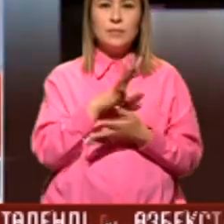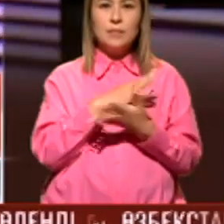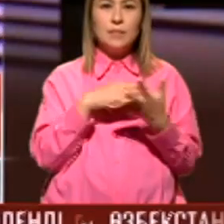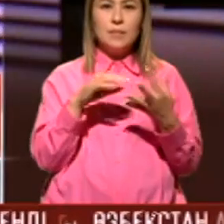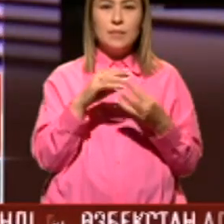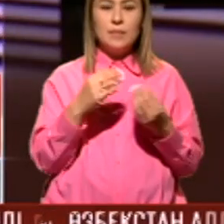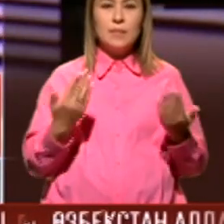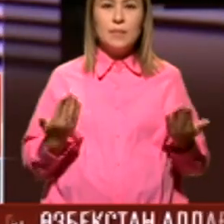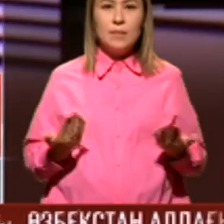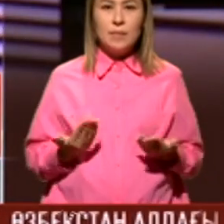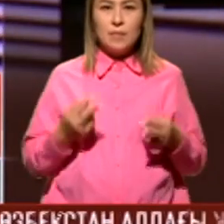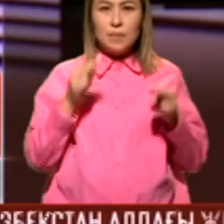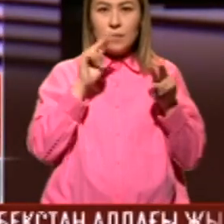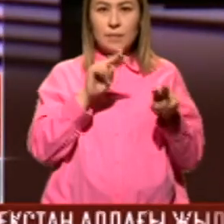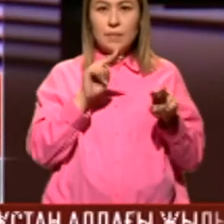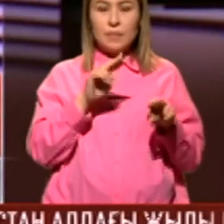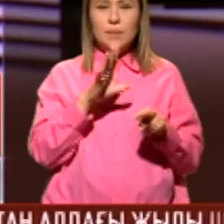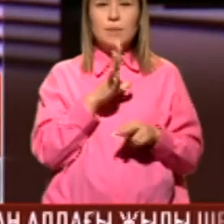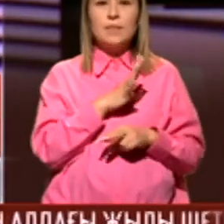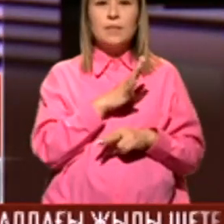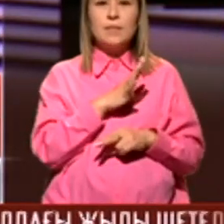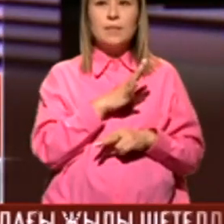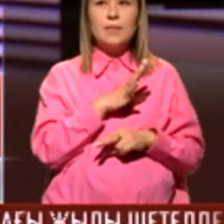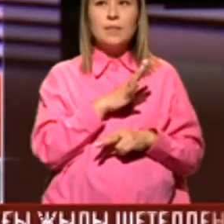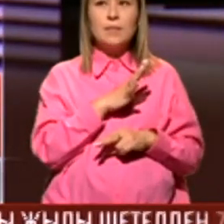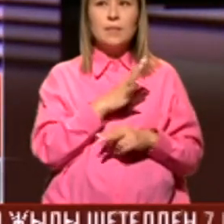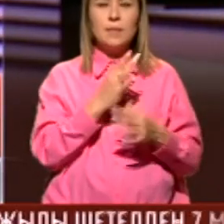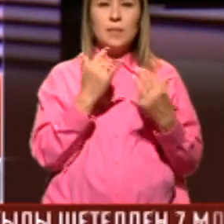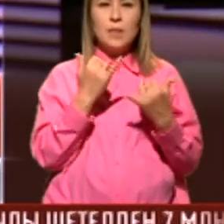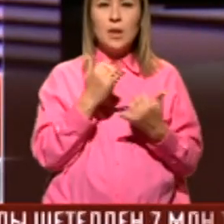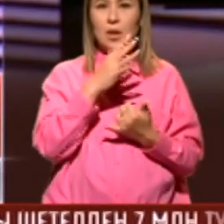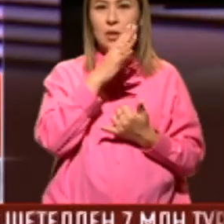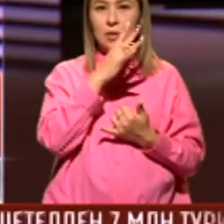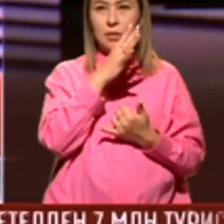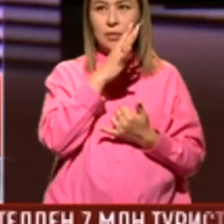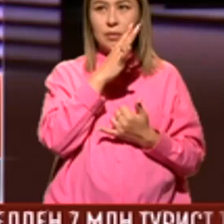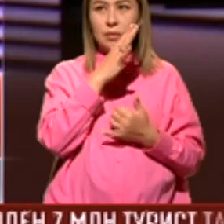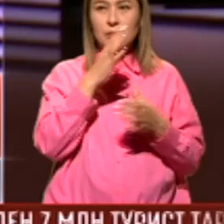жағдайды бақылап отырдық. Қазіргі жағдайда осы